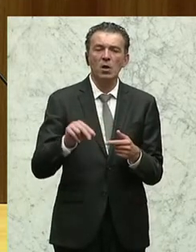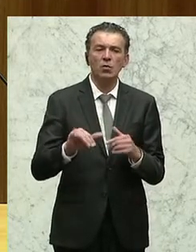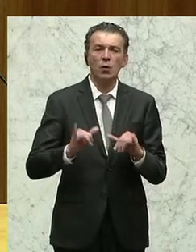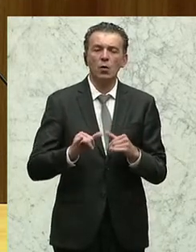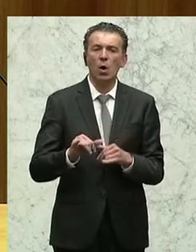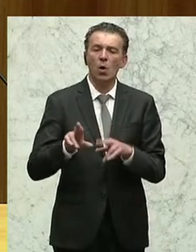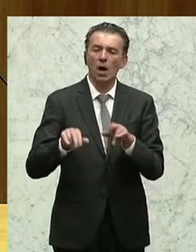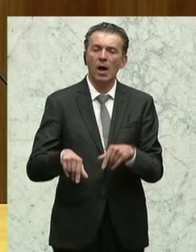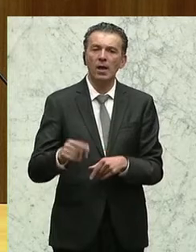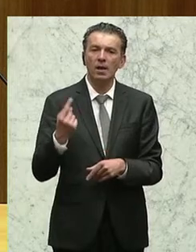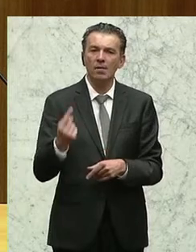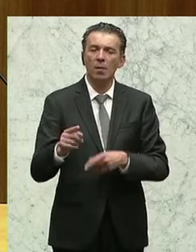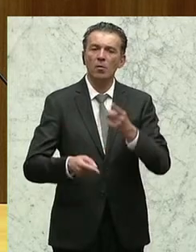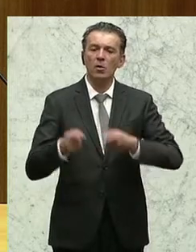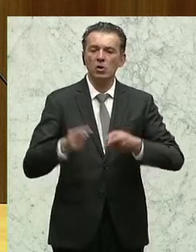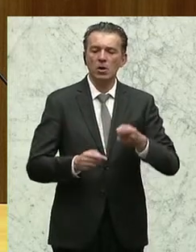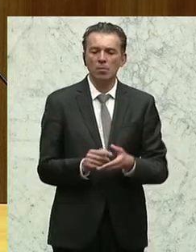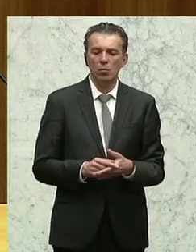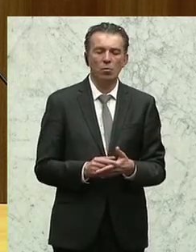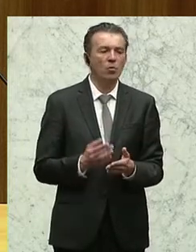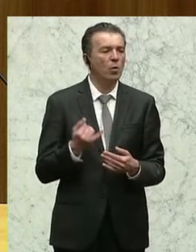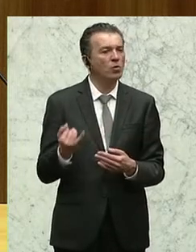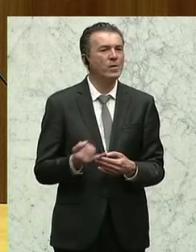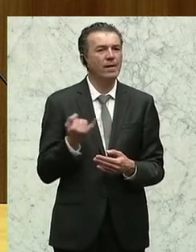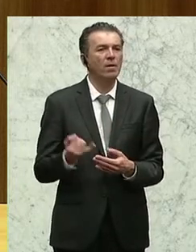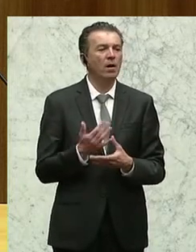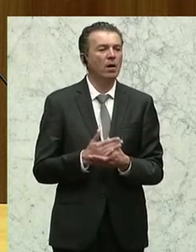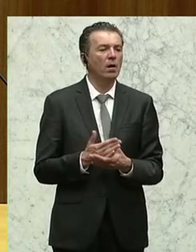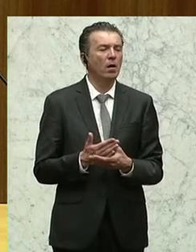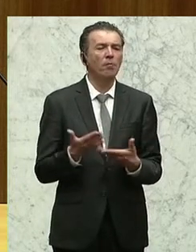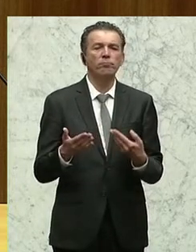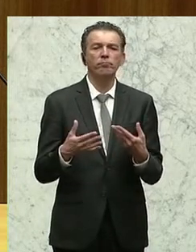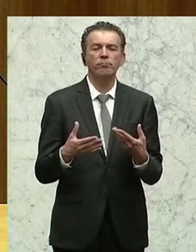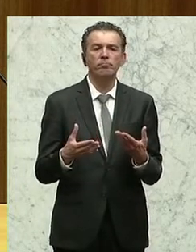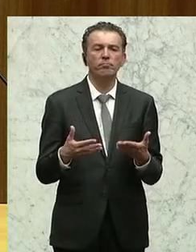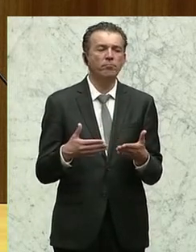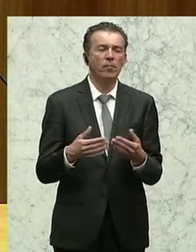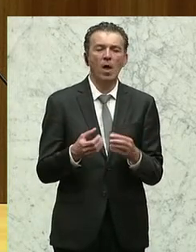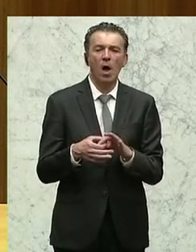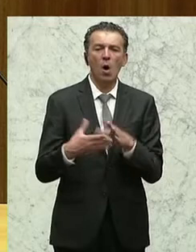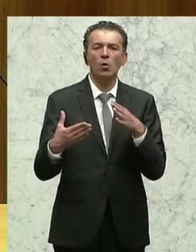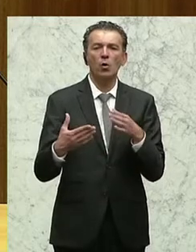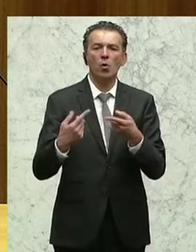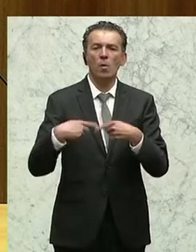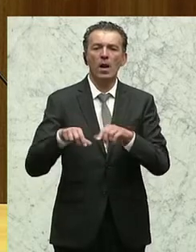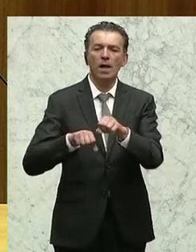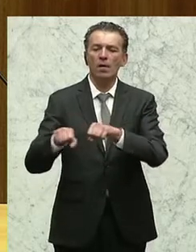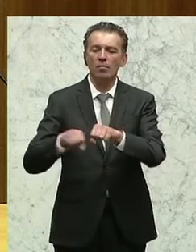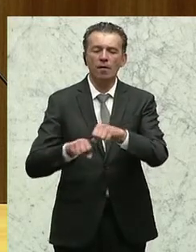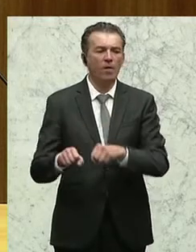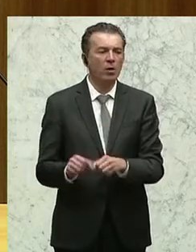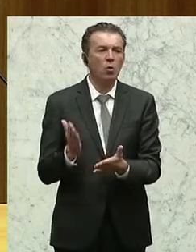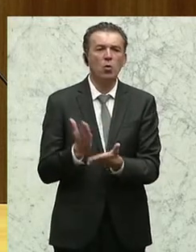Südtiroler auf Selbstbestimmung demnach durch die laufende, gehandhabte, autonome